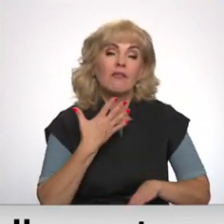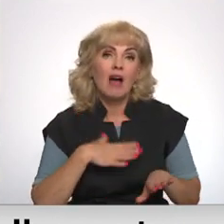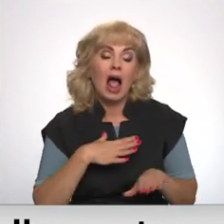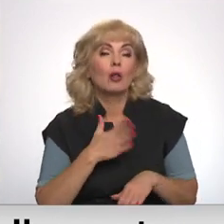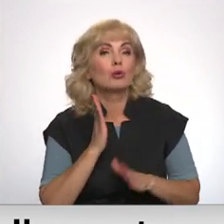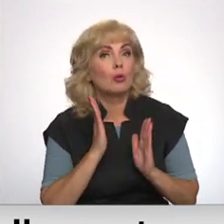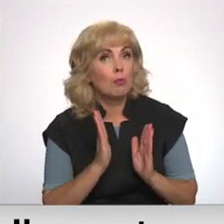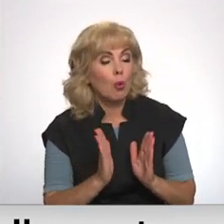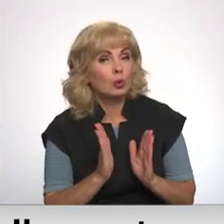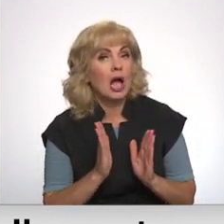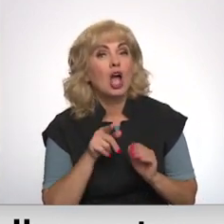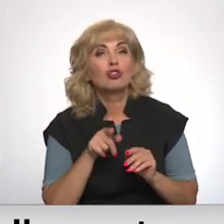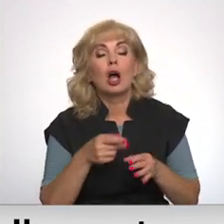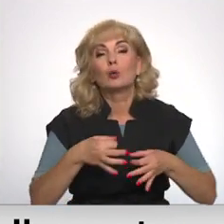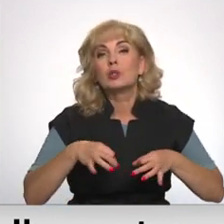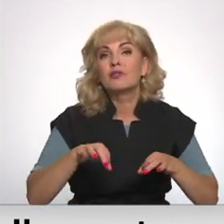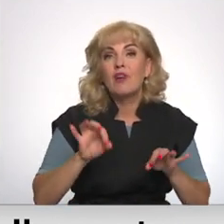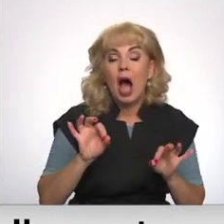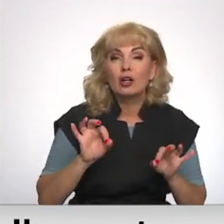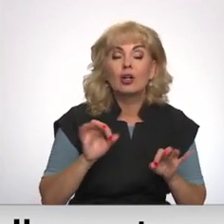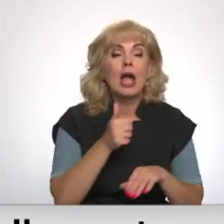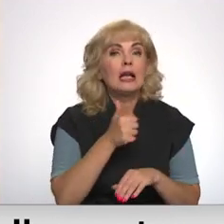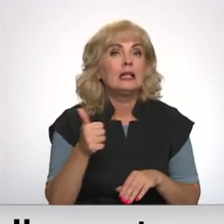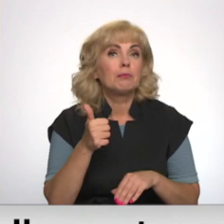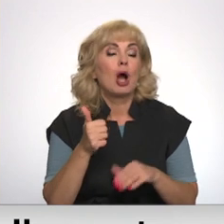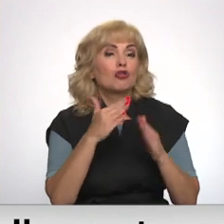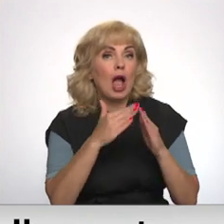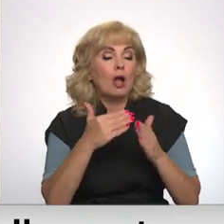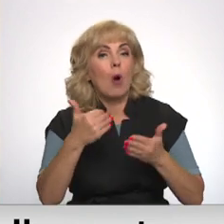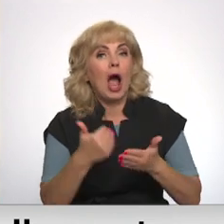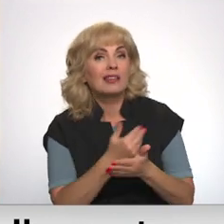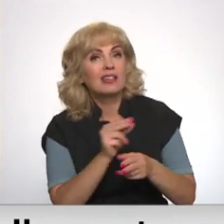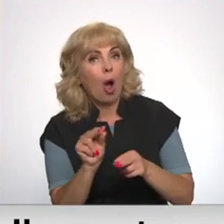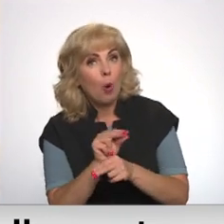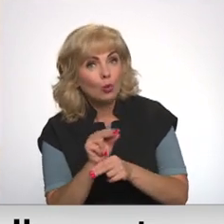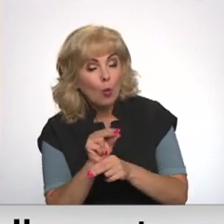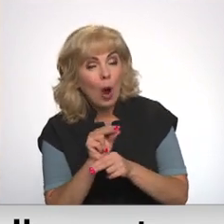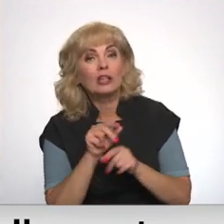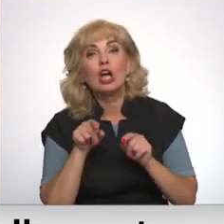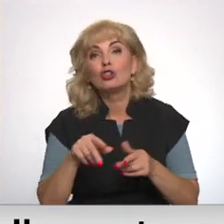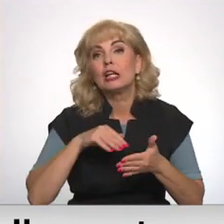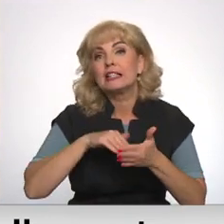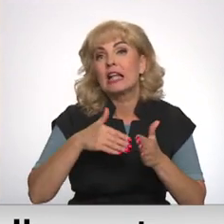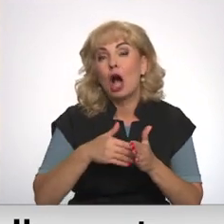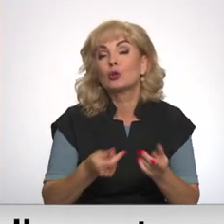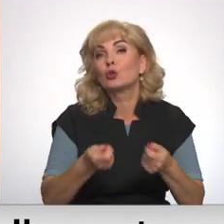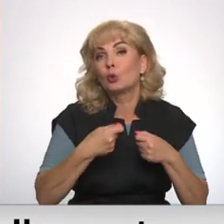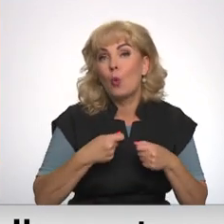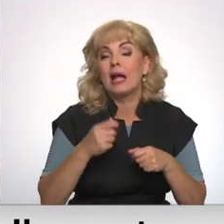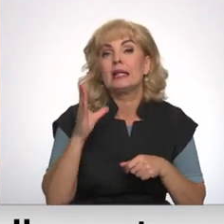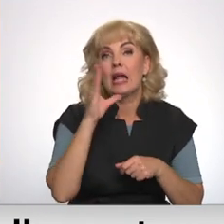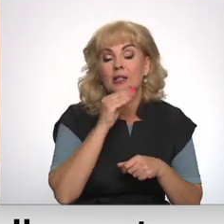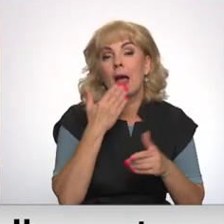tas, kurš šādu svarīgu un īpašu ēku atjauno. Un, protams, šis status arī dod iespējas